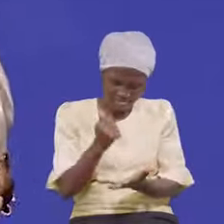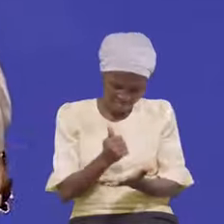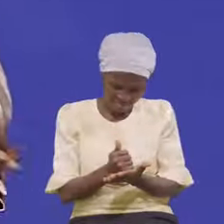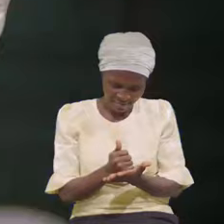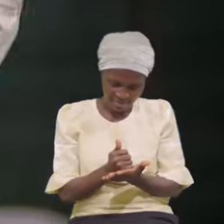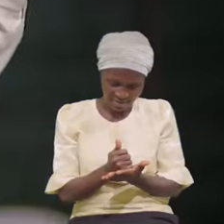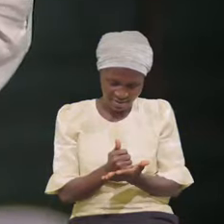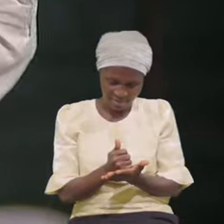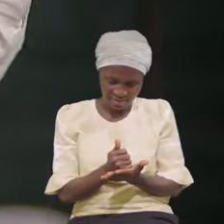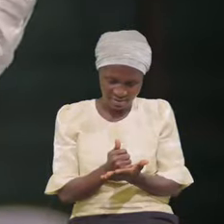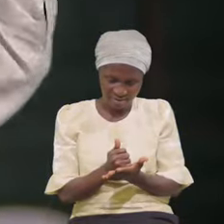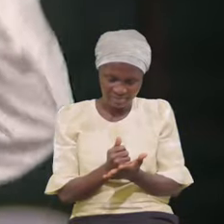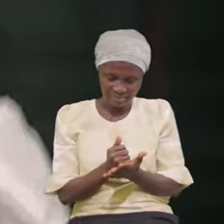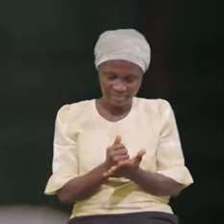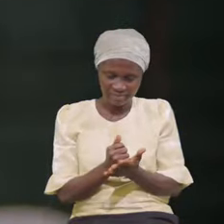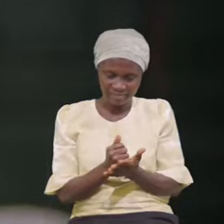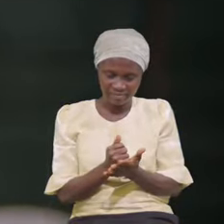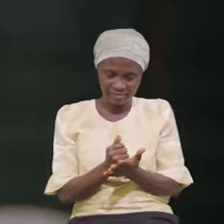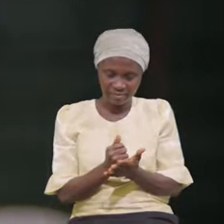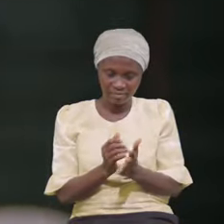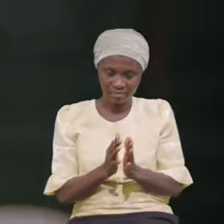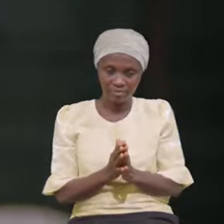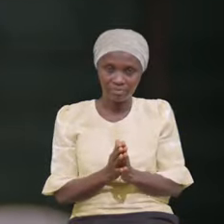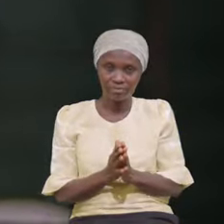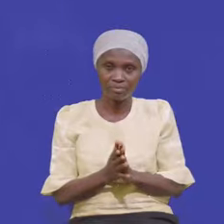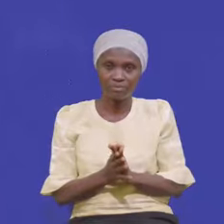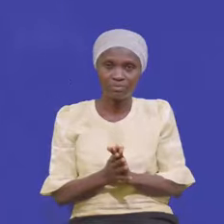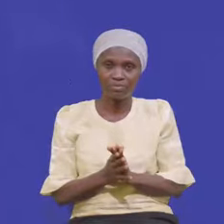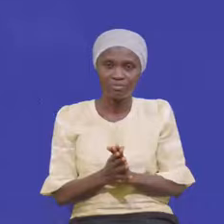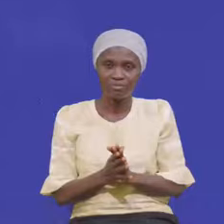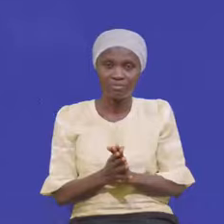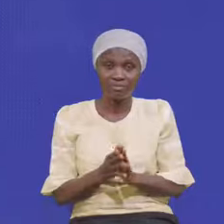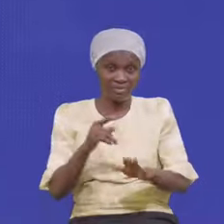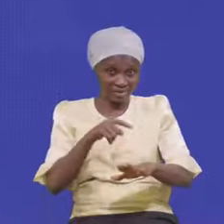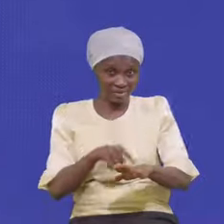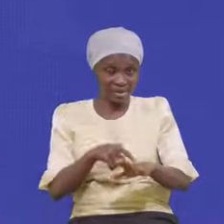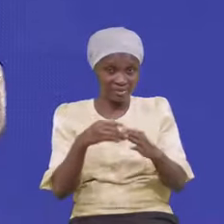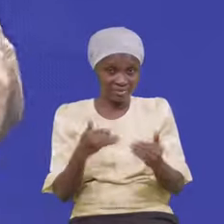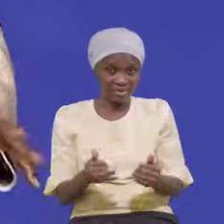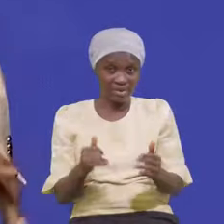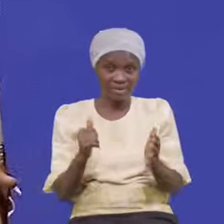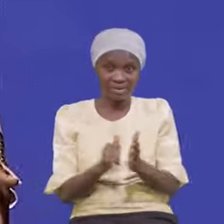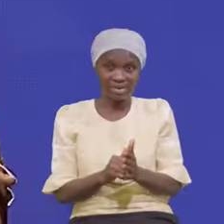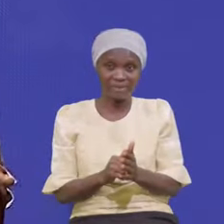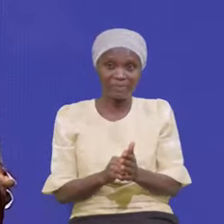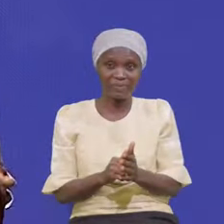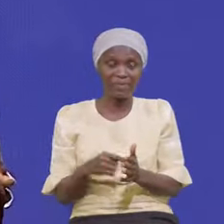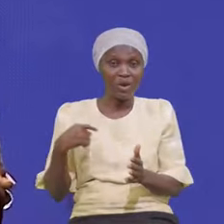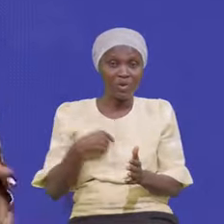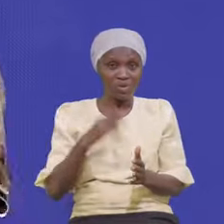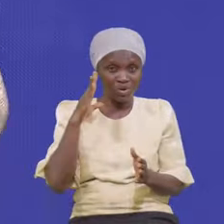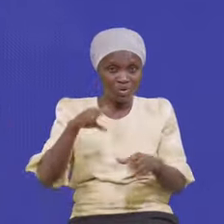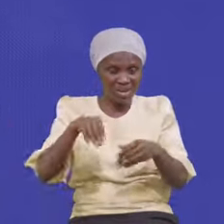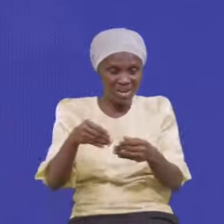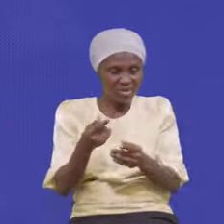అందరూ గట్టిగా చెప్పండి ఆమేన్ at the time we're going to give a little space of time మీకు